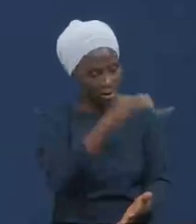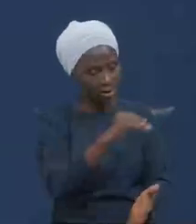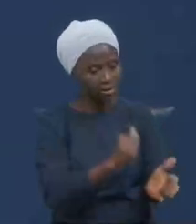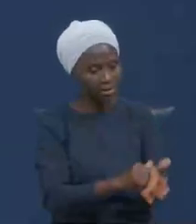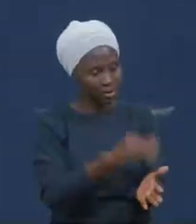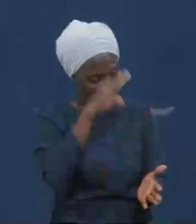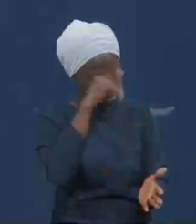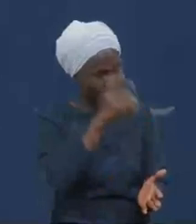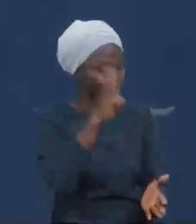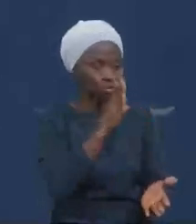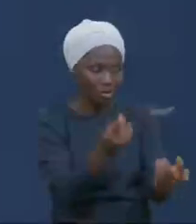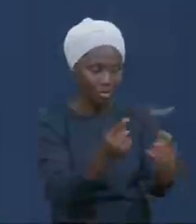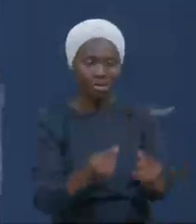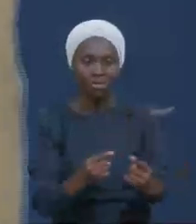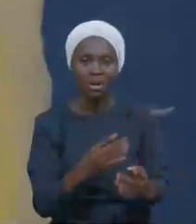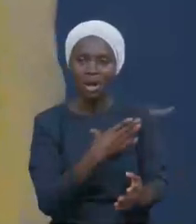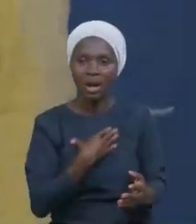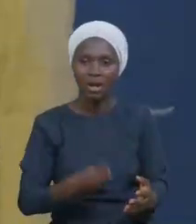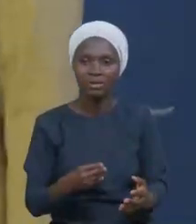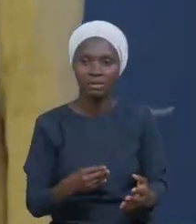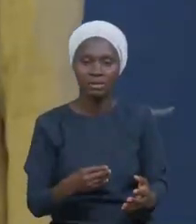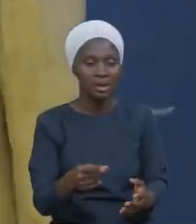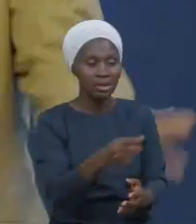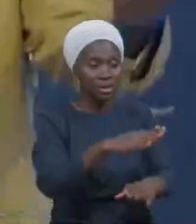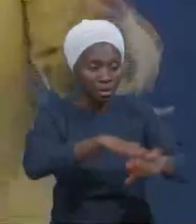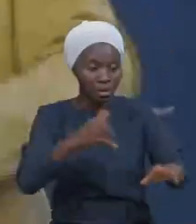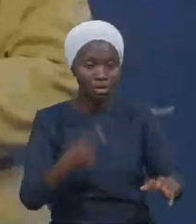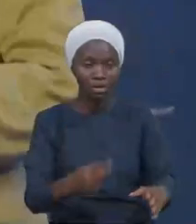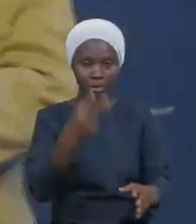appelèrent l'aveugle en lui disant,